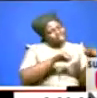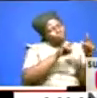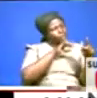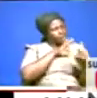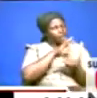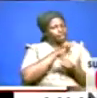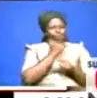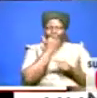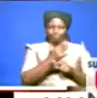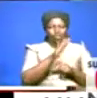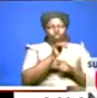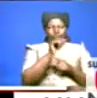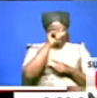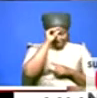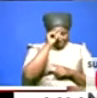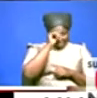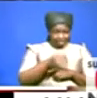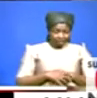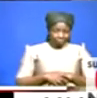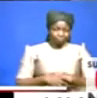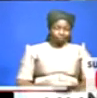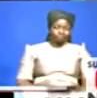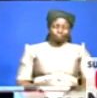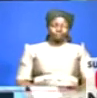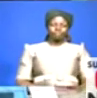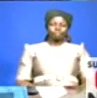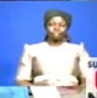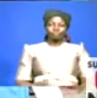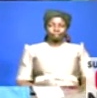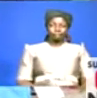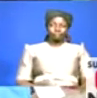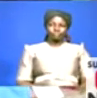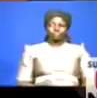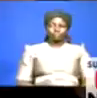kwa serikali. Reporting for Prime Edition, I'm Jackie Wambiro.